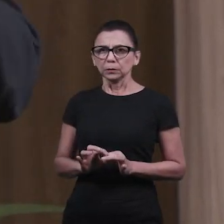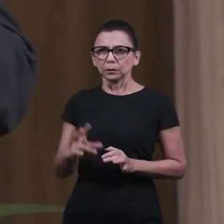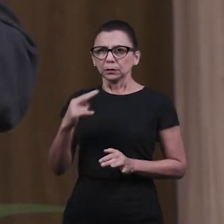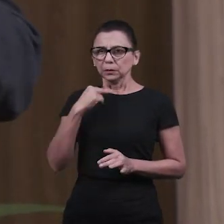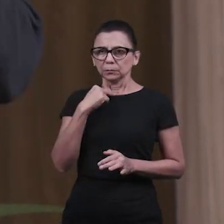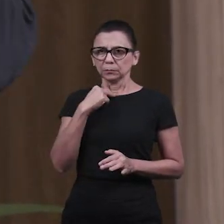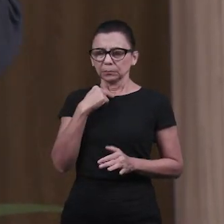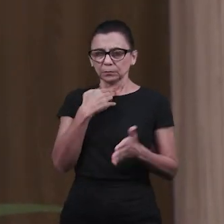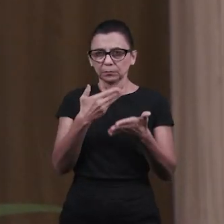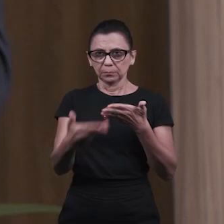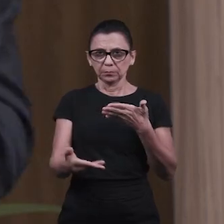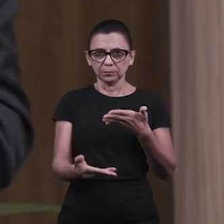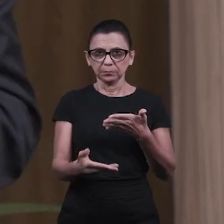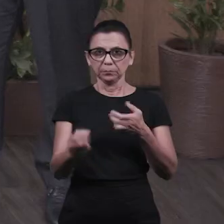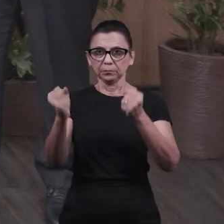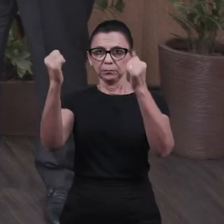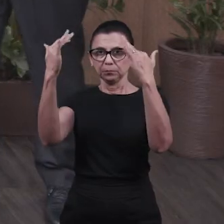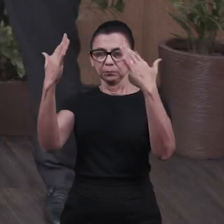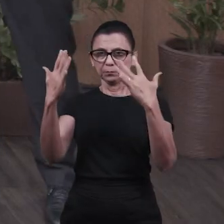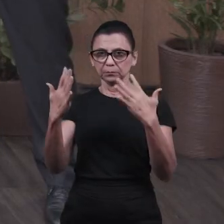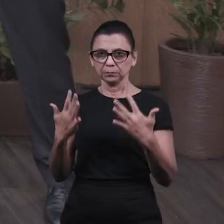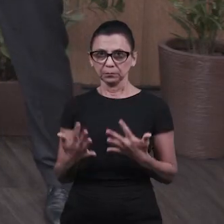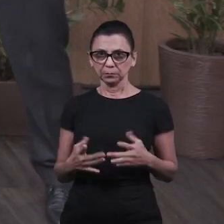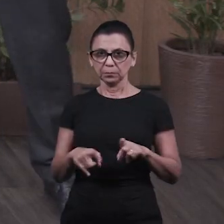qu'un jour nous avons reçue.